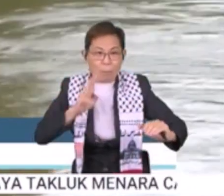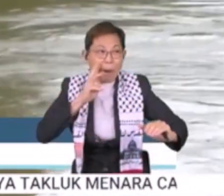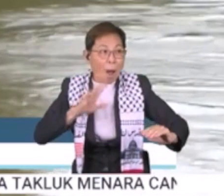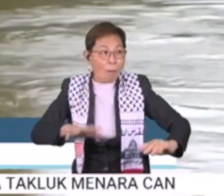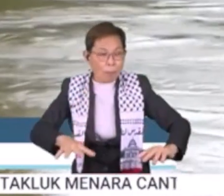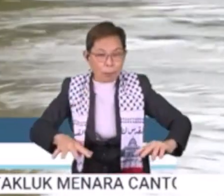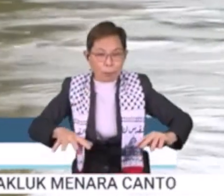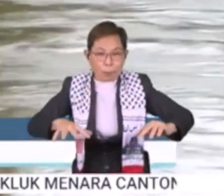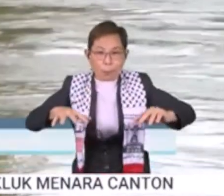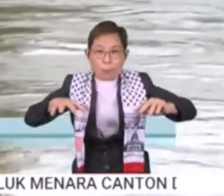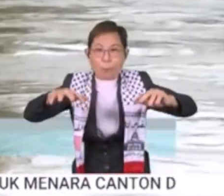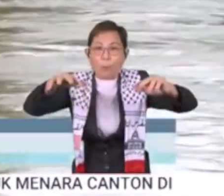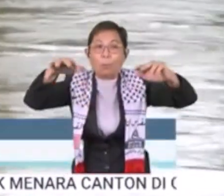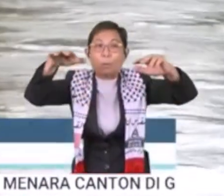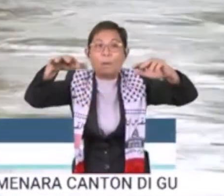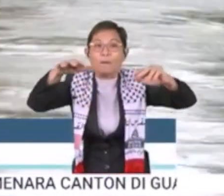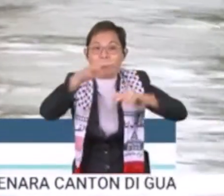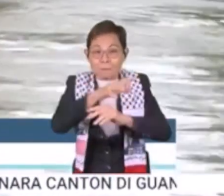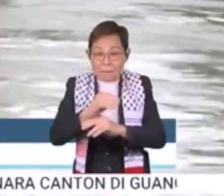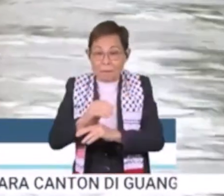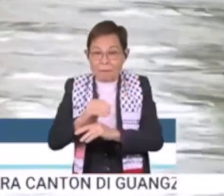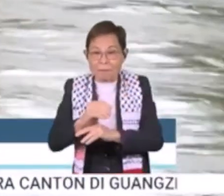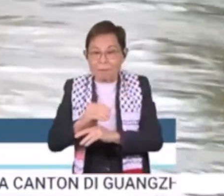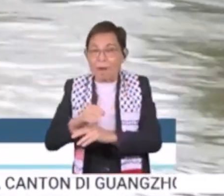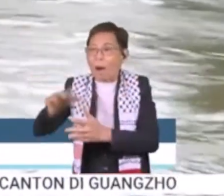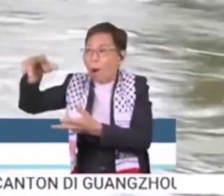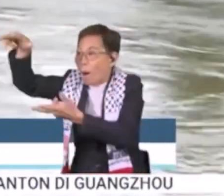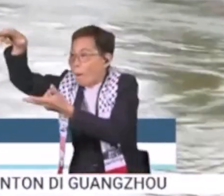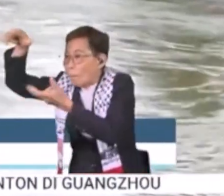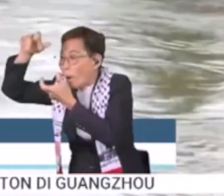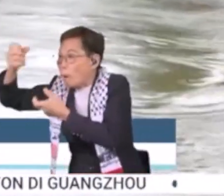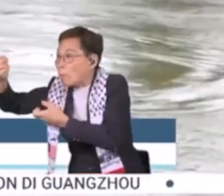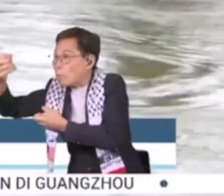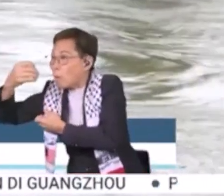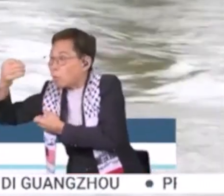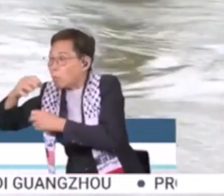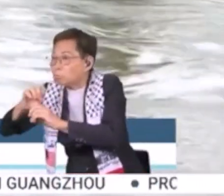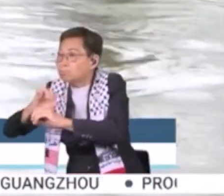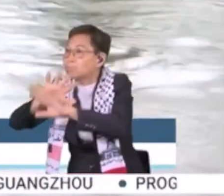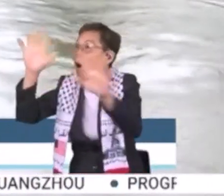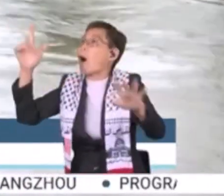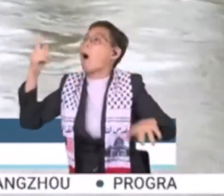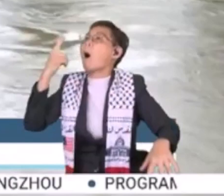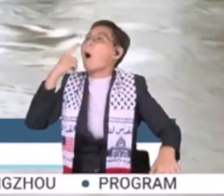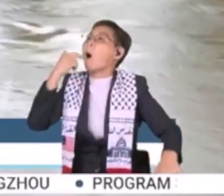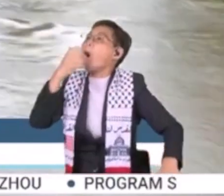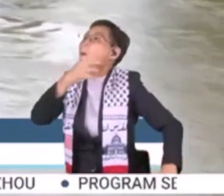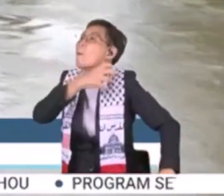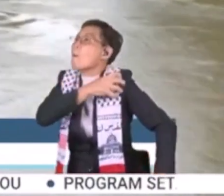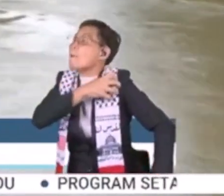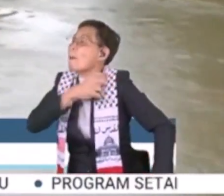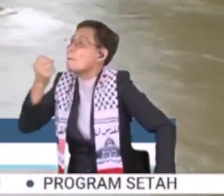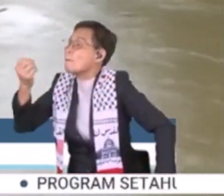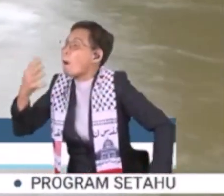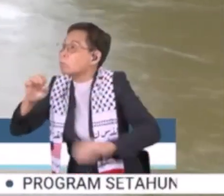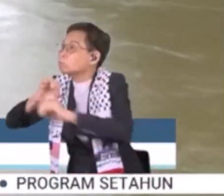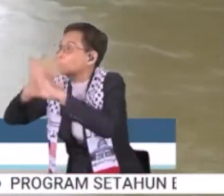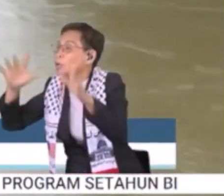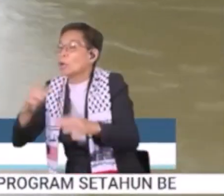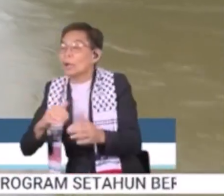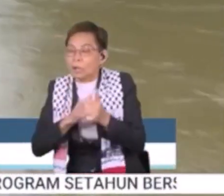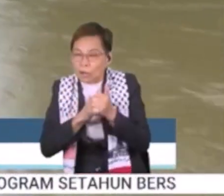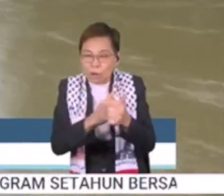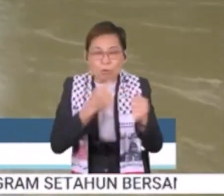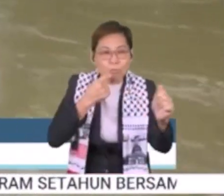air dan dapatkan maklumat yang jelas daripada pihak berkuasa dan mengikut arahan pihak